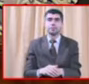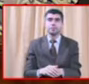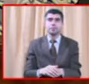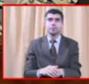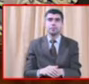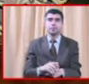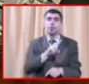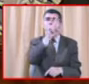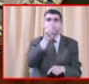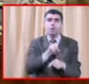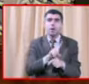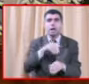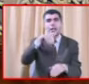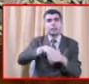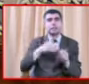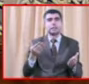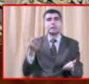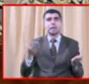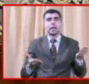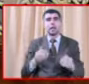فريق الاستقلالي، تفضل.